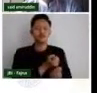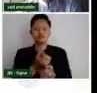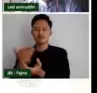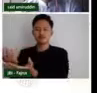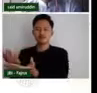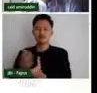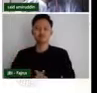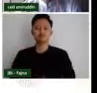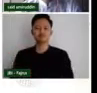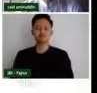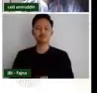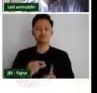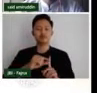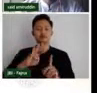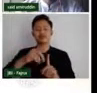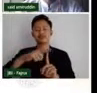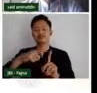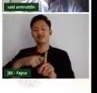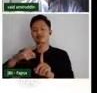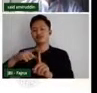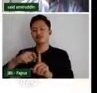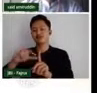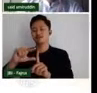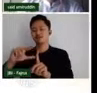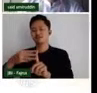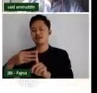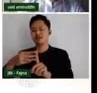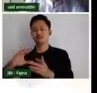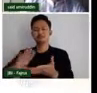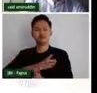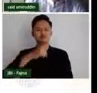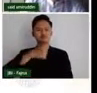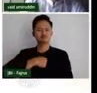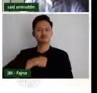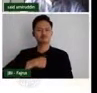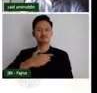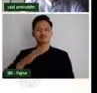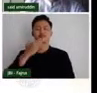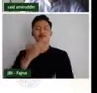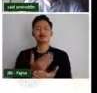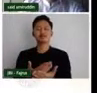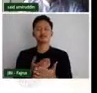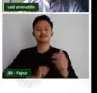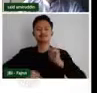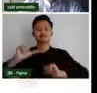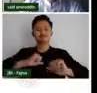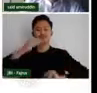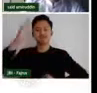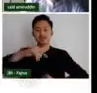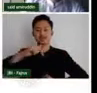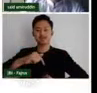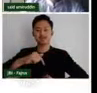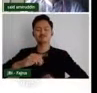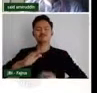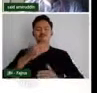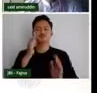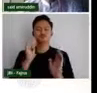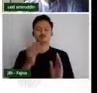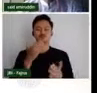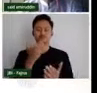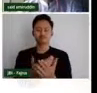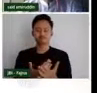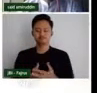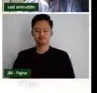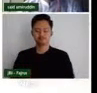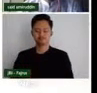dan PLB yang telah memberi kesempatan kepada saya untuk mengisi kegiatan pada hari ini. Ini adalah suatu kesempatan yang luar biasa. Di